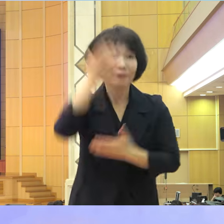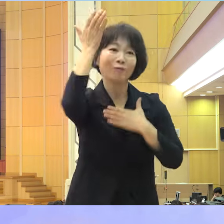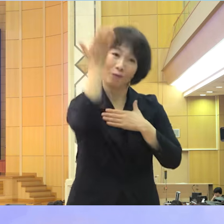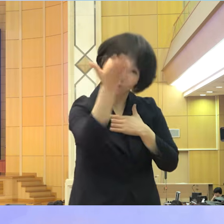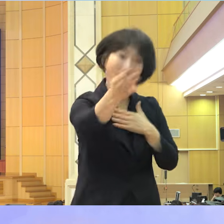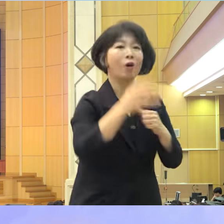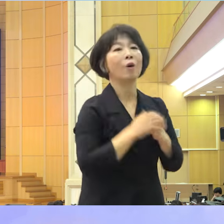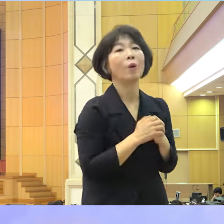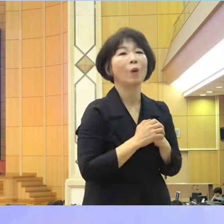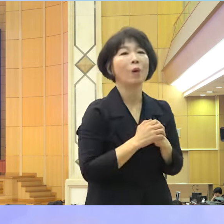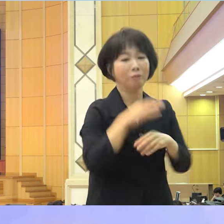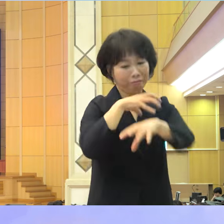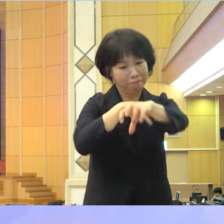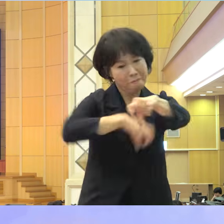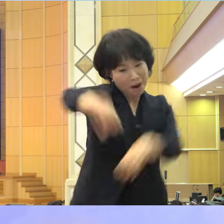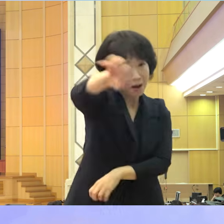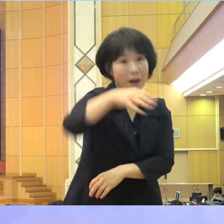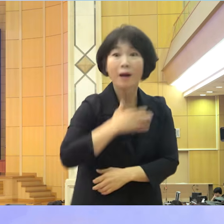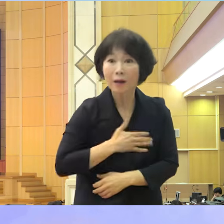아래 있는 자라 하였습니다.